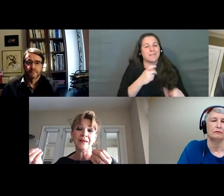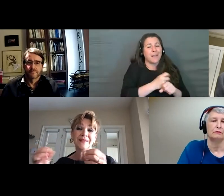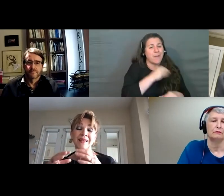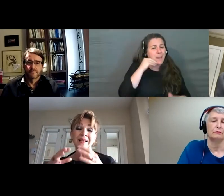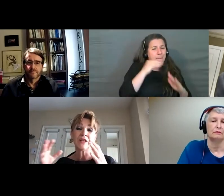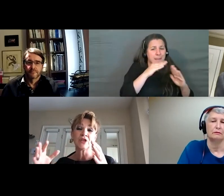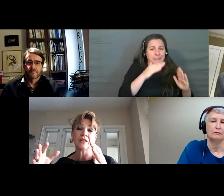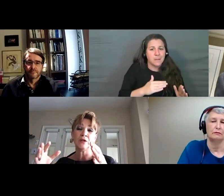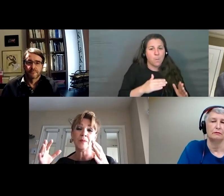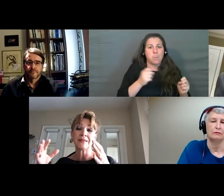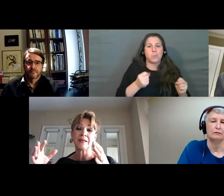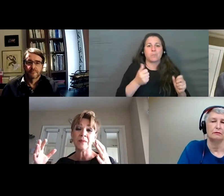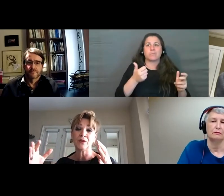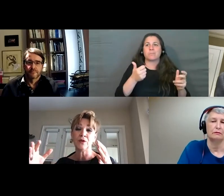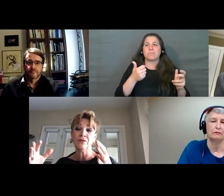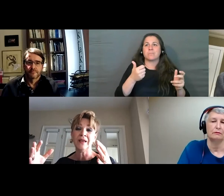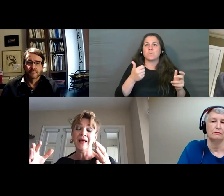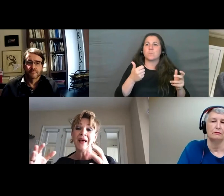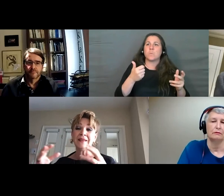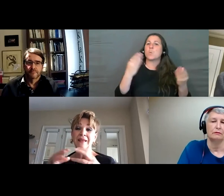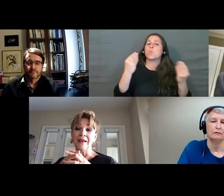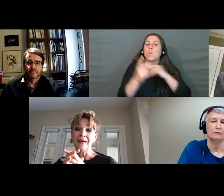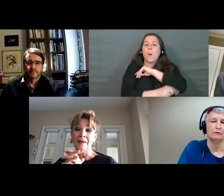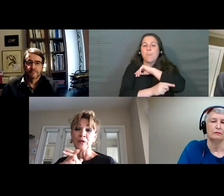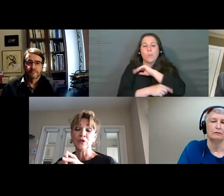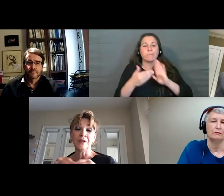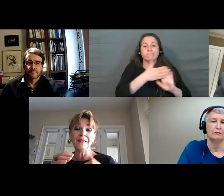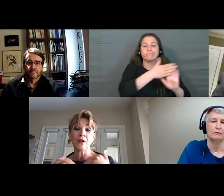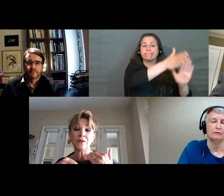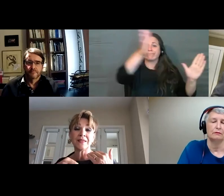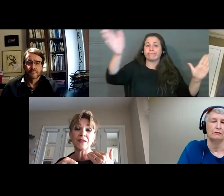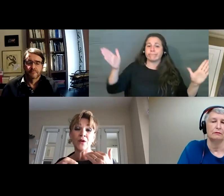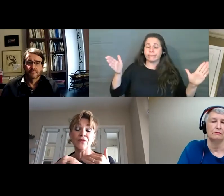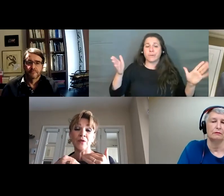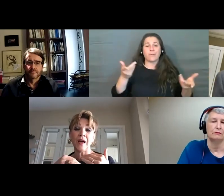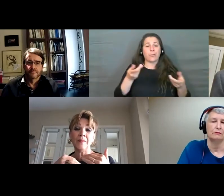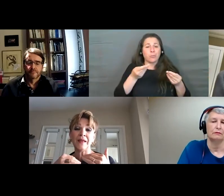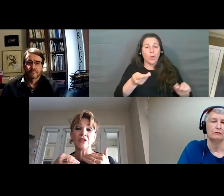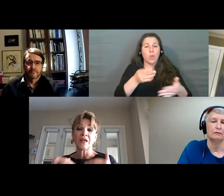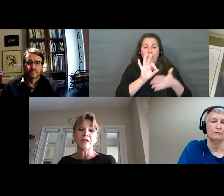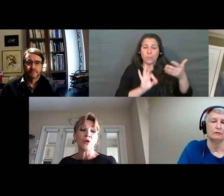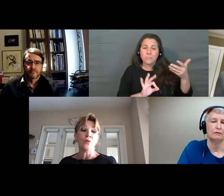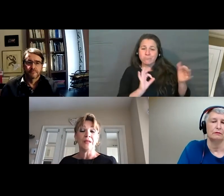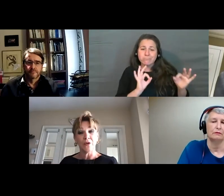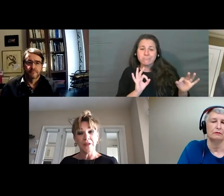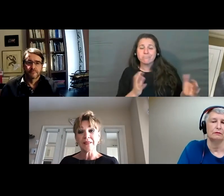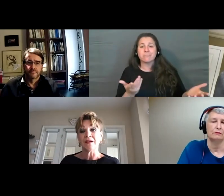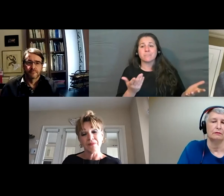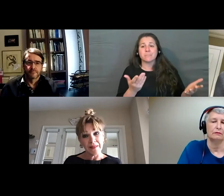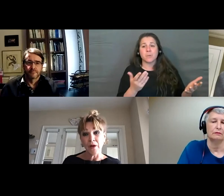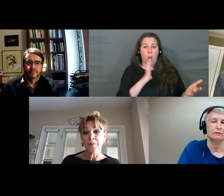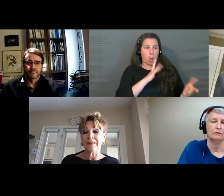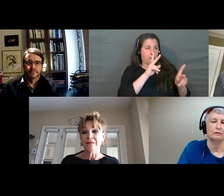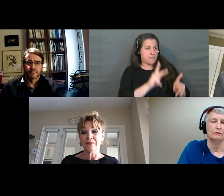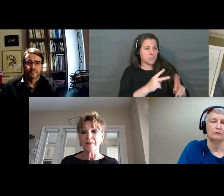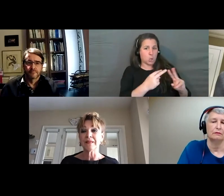vraiment d'élargir le bassin de main-d'œuvre puis de donner des conditions favorables à des gens qui ont des connaissances,